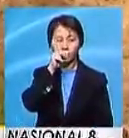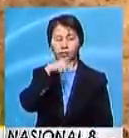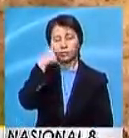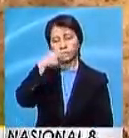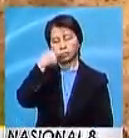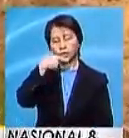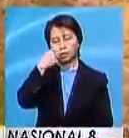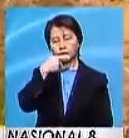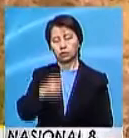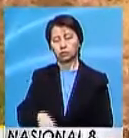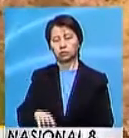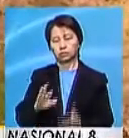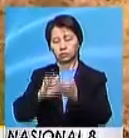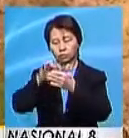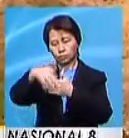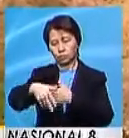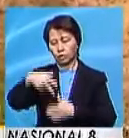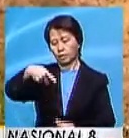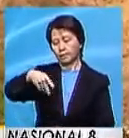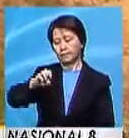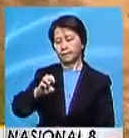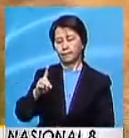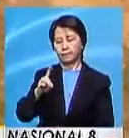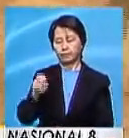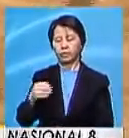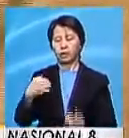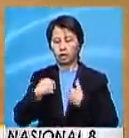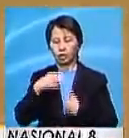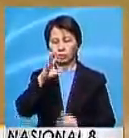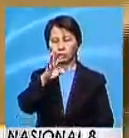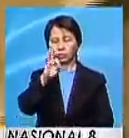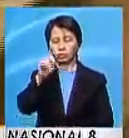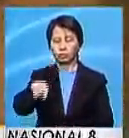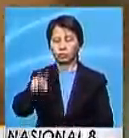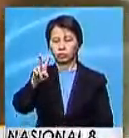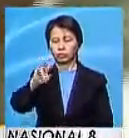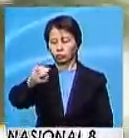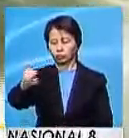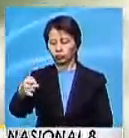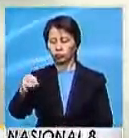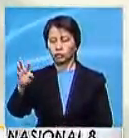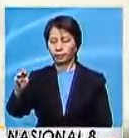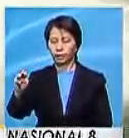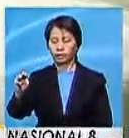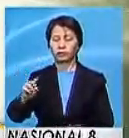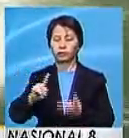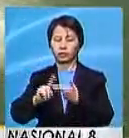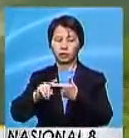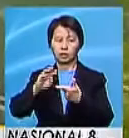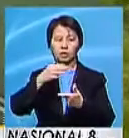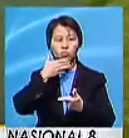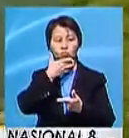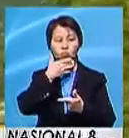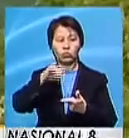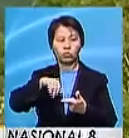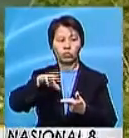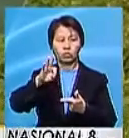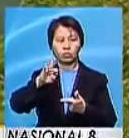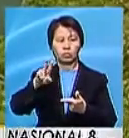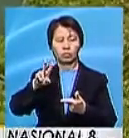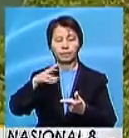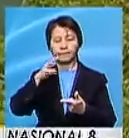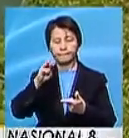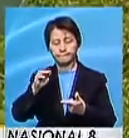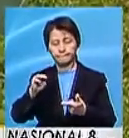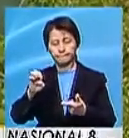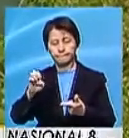berkata, empangan Pedu mempunyai 922 juta meter padu air, empangan Muda 138 juta meter padu